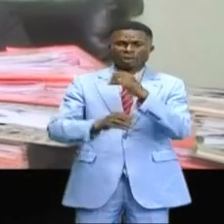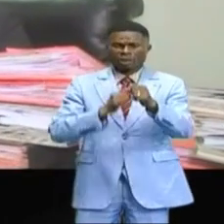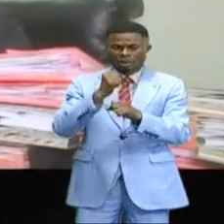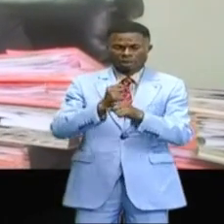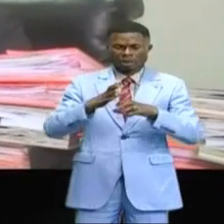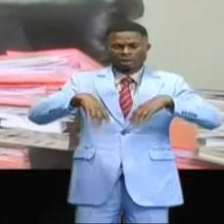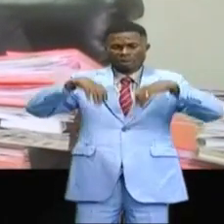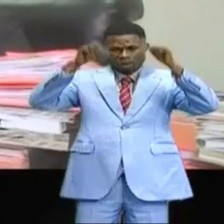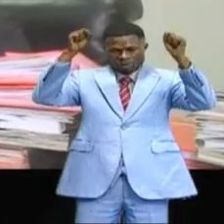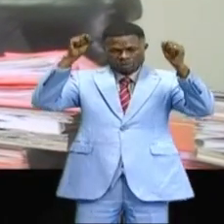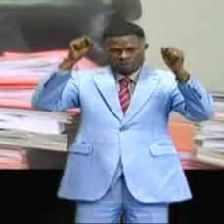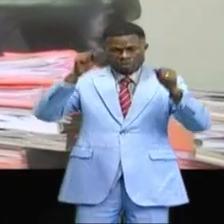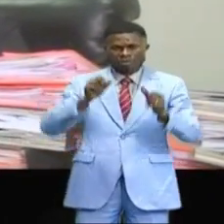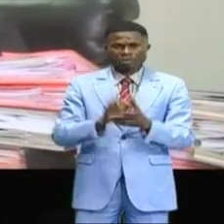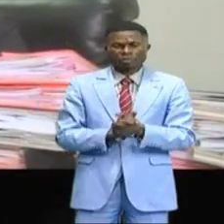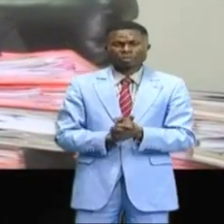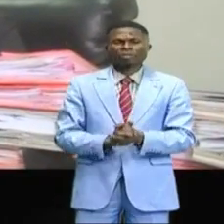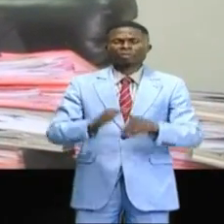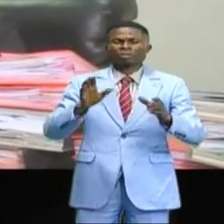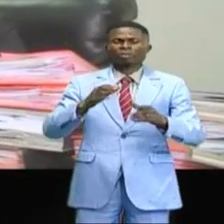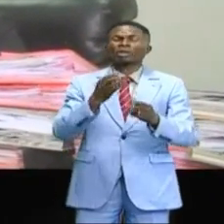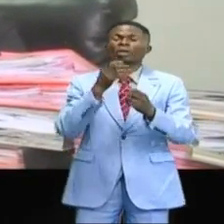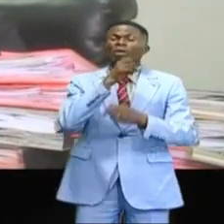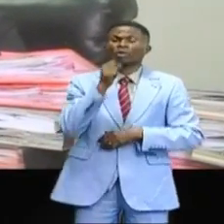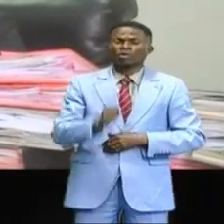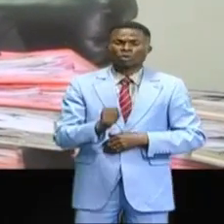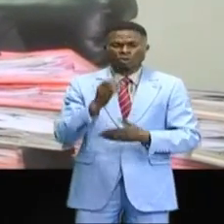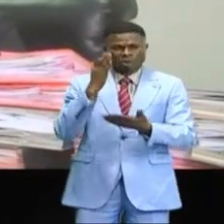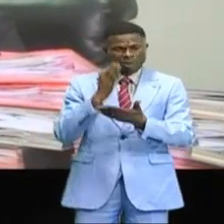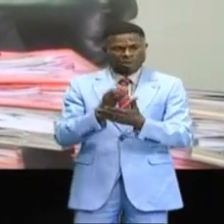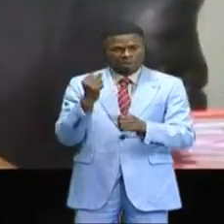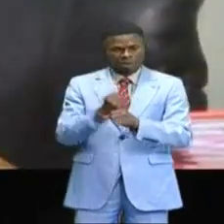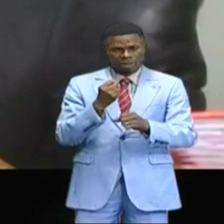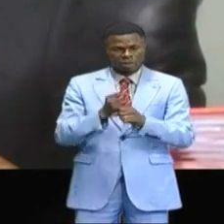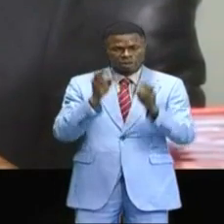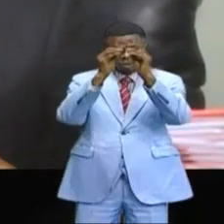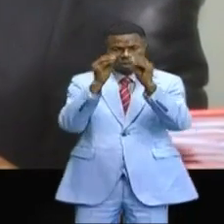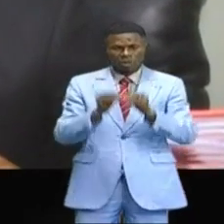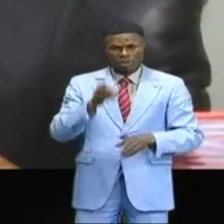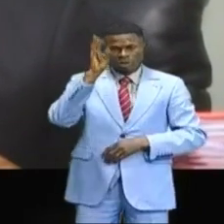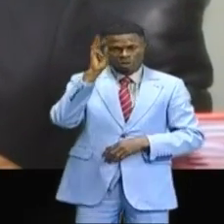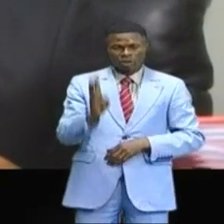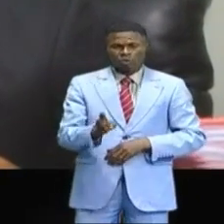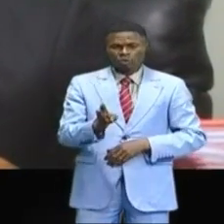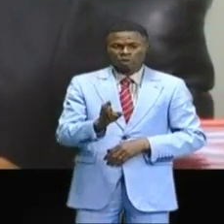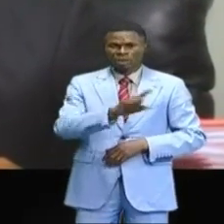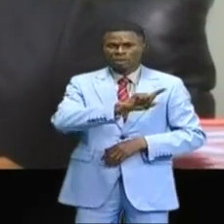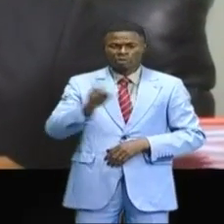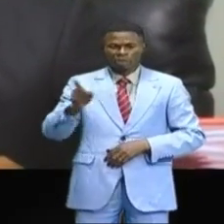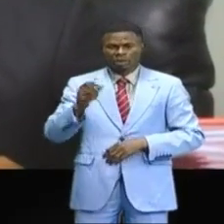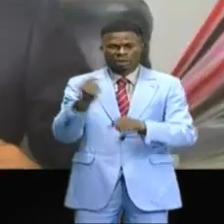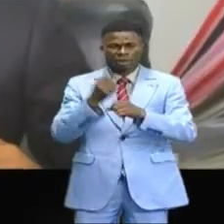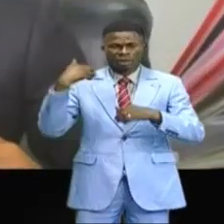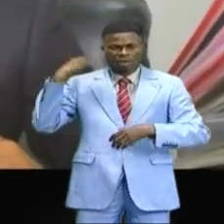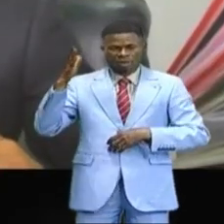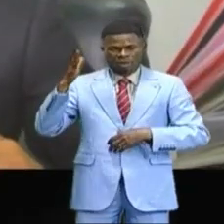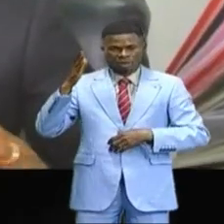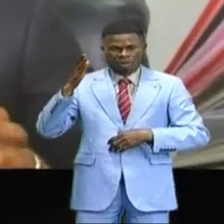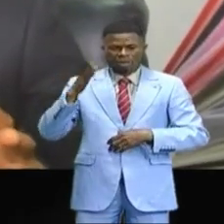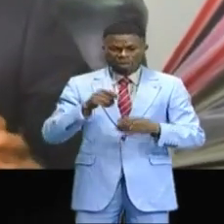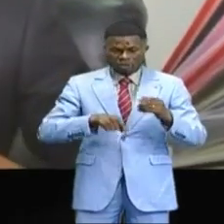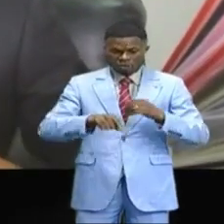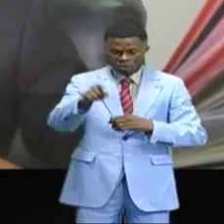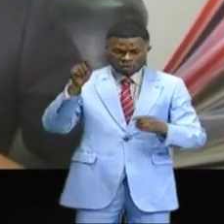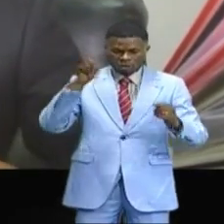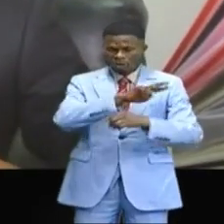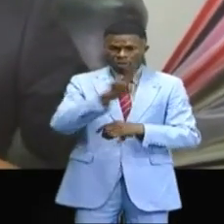adopté, lequel prévoit la mise à la retraite d'un effectif global de 300 000 agents publics éligibles d'ici